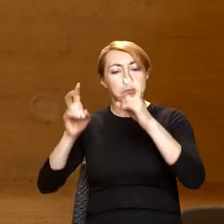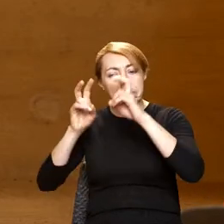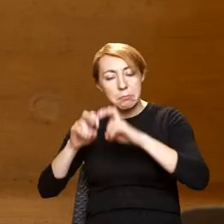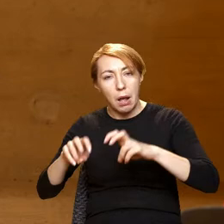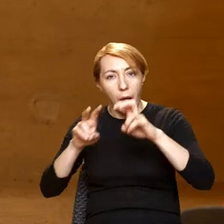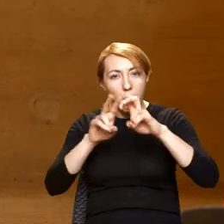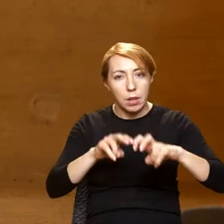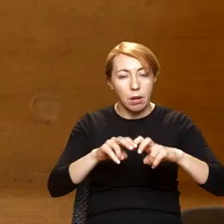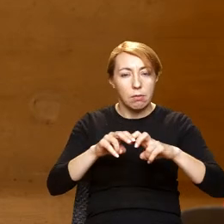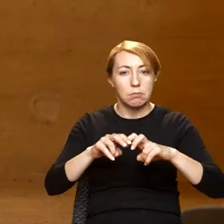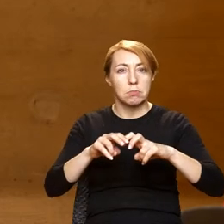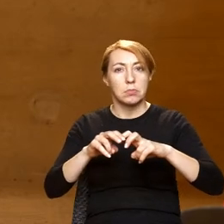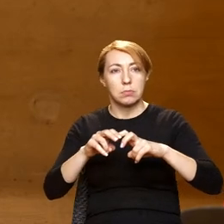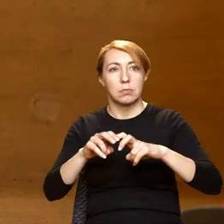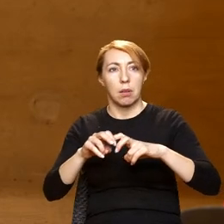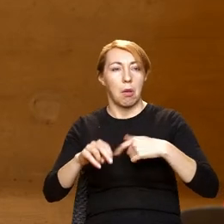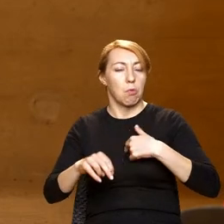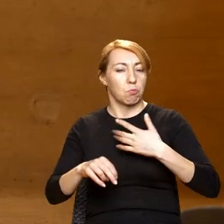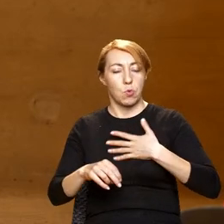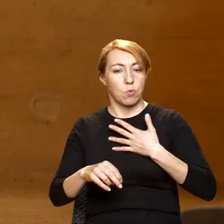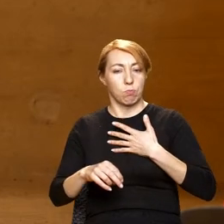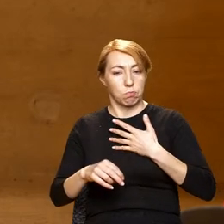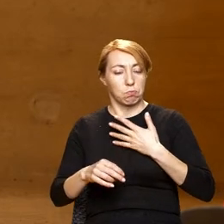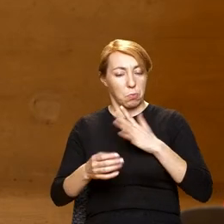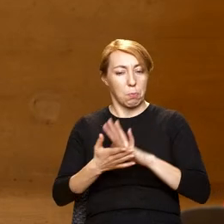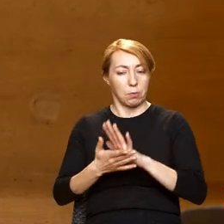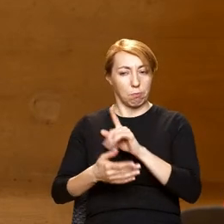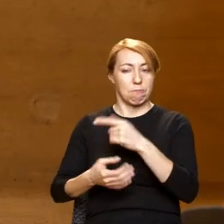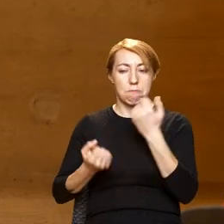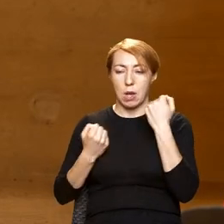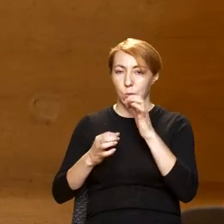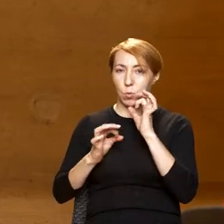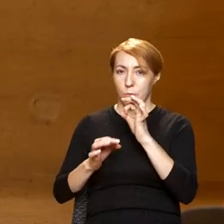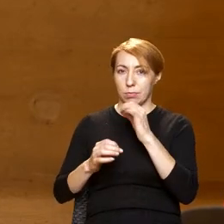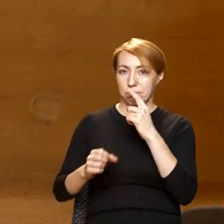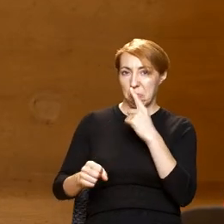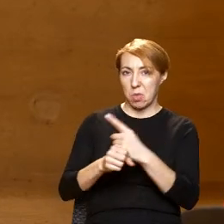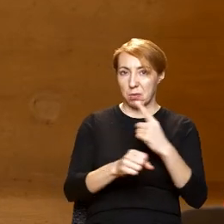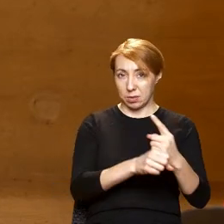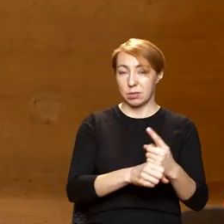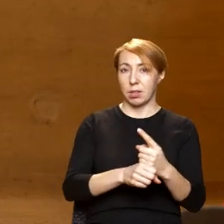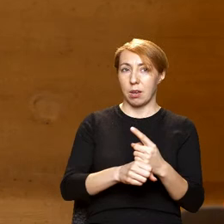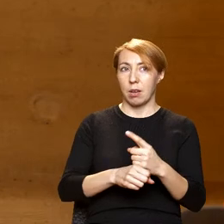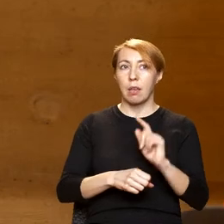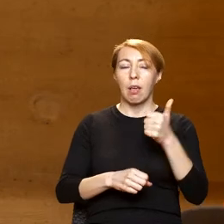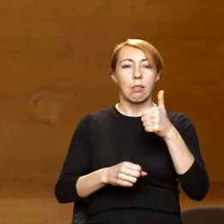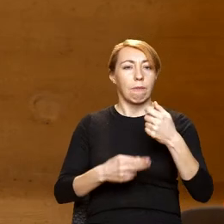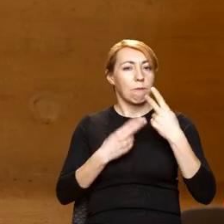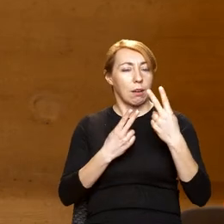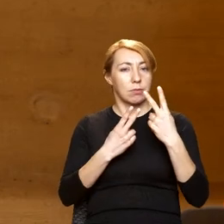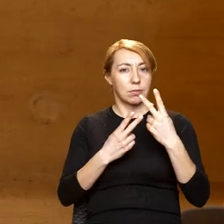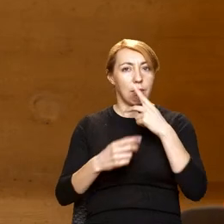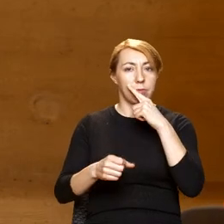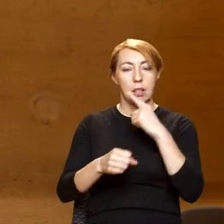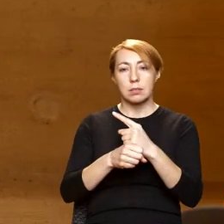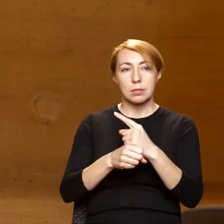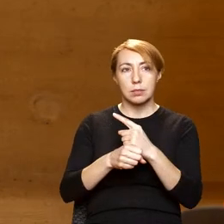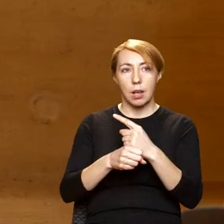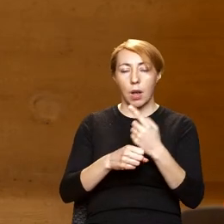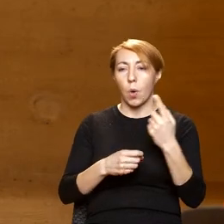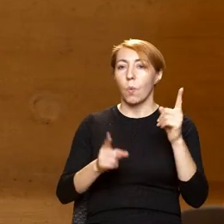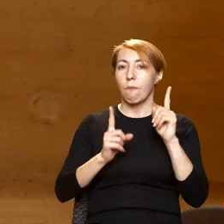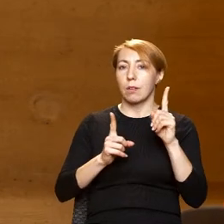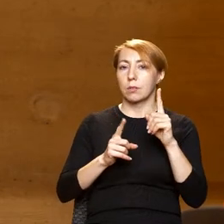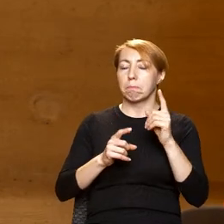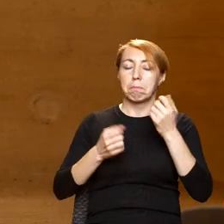opracowująca edycję, no moim zdaniem bardzo słuszne. Jedną z takich kluczowych decyzji, które uważam za doskonałe, było